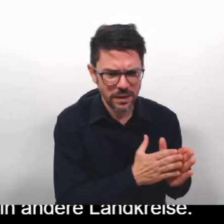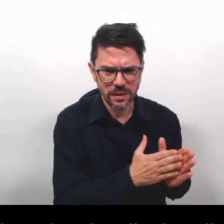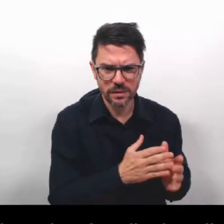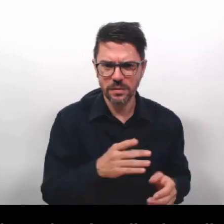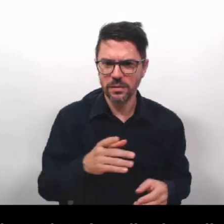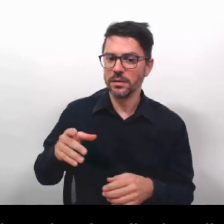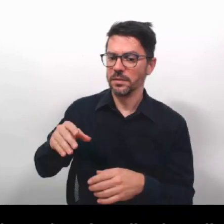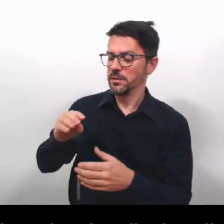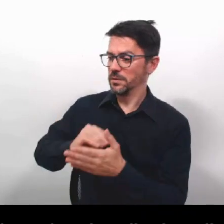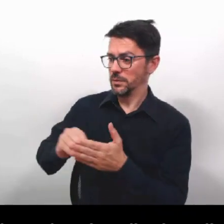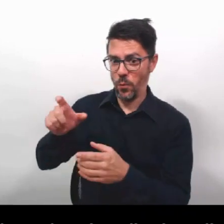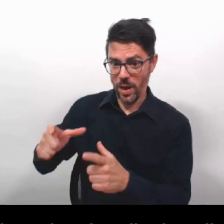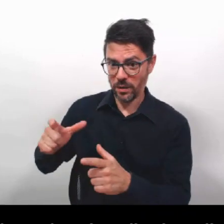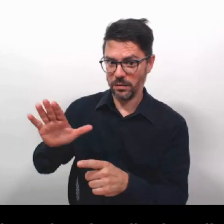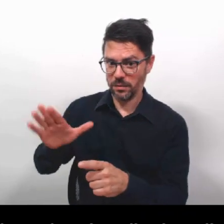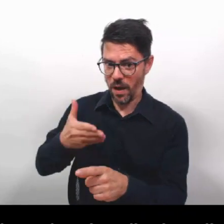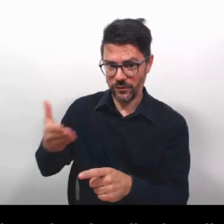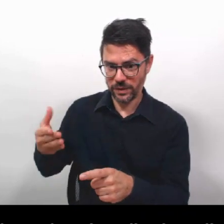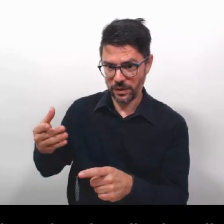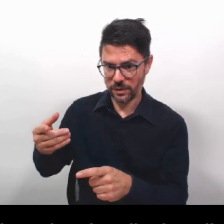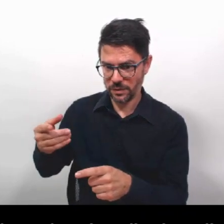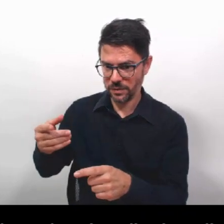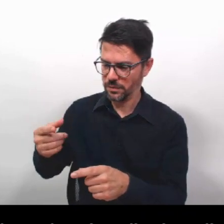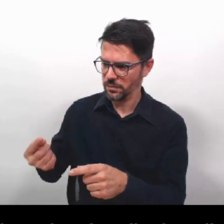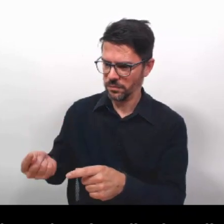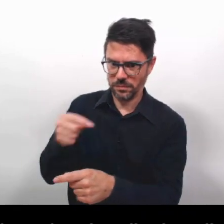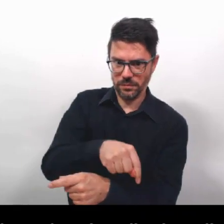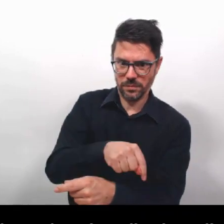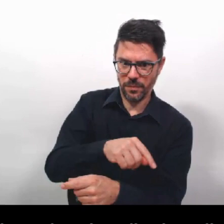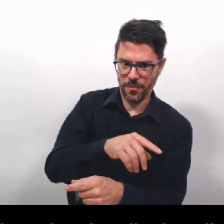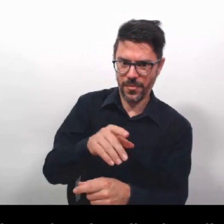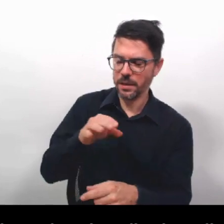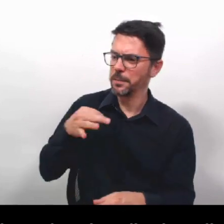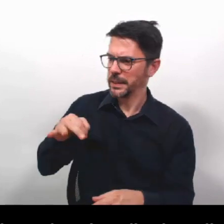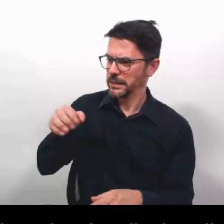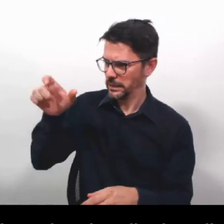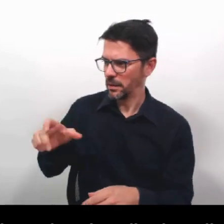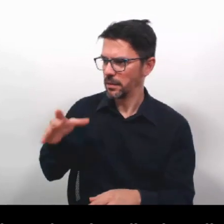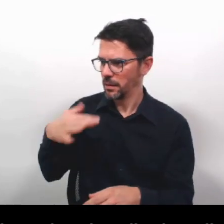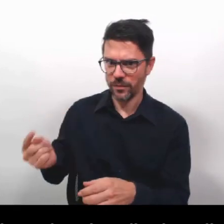Also das müsste man noch einmal abklären mit dem Kultusministerium. Das weiß ich jetzt nicht.